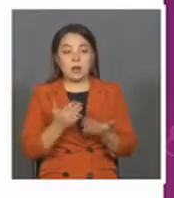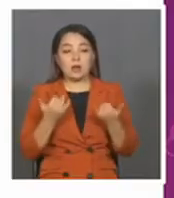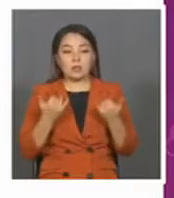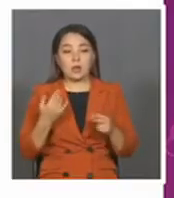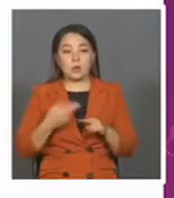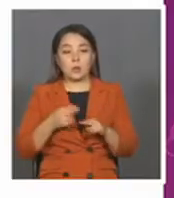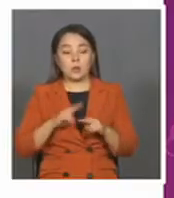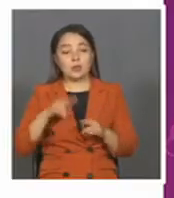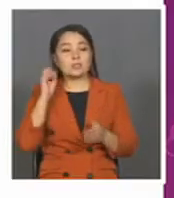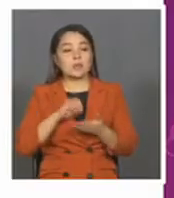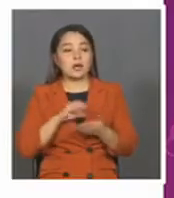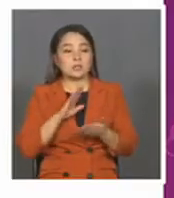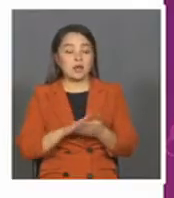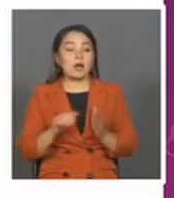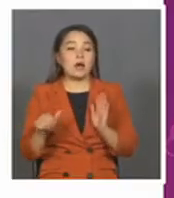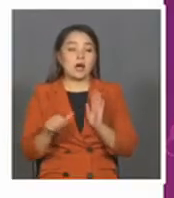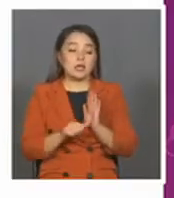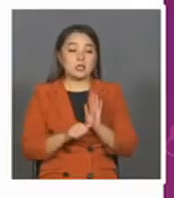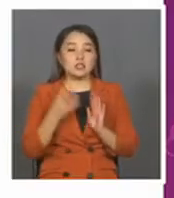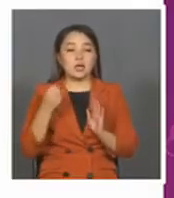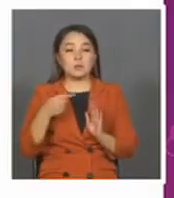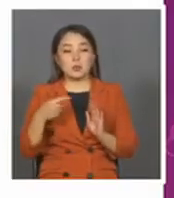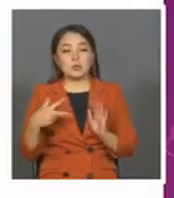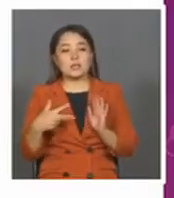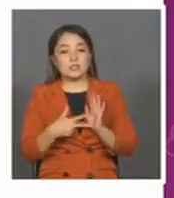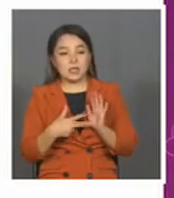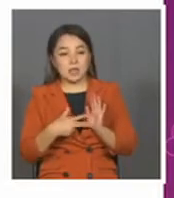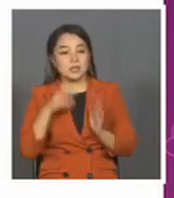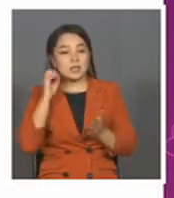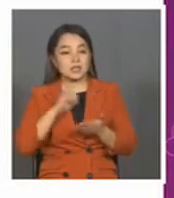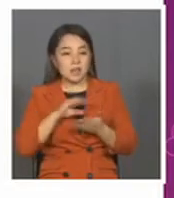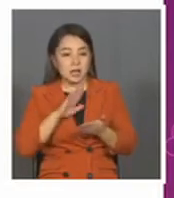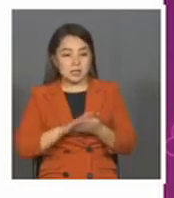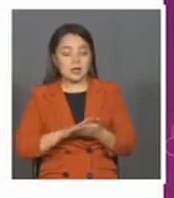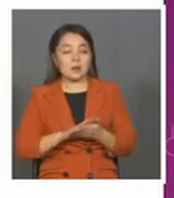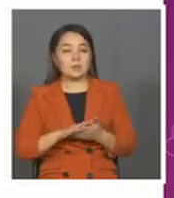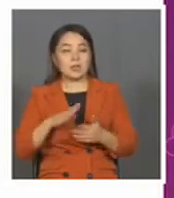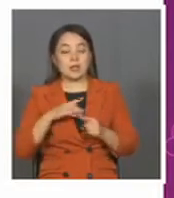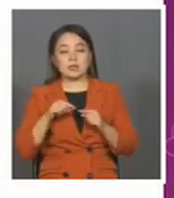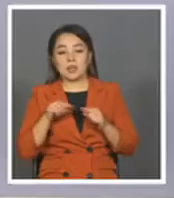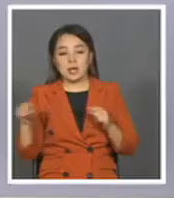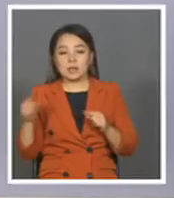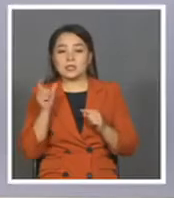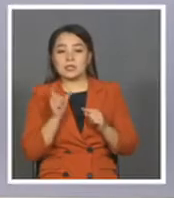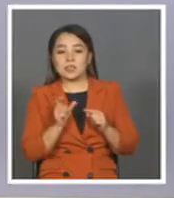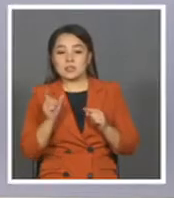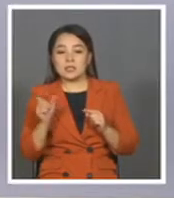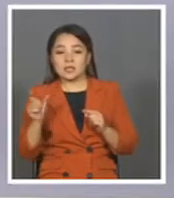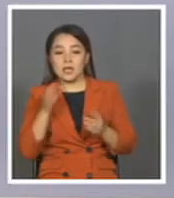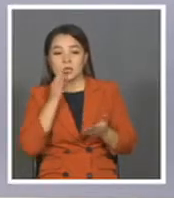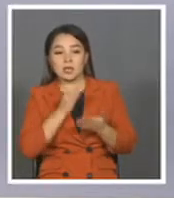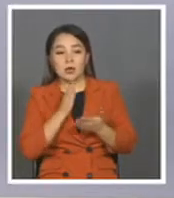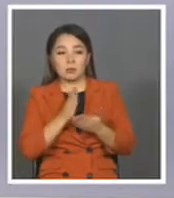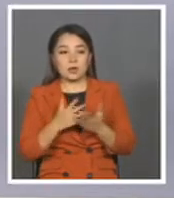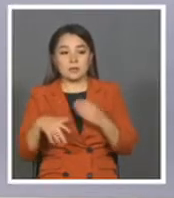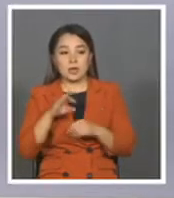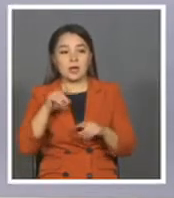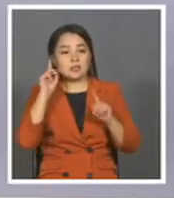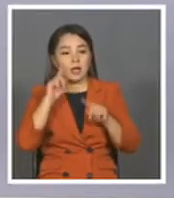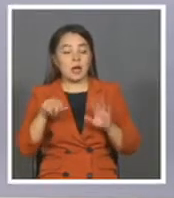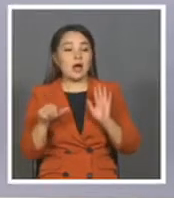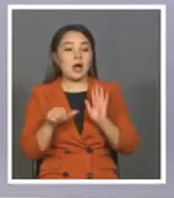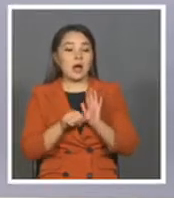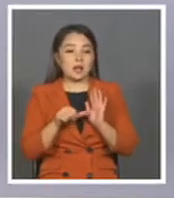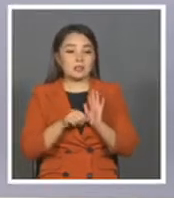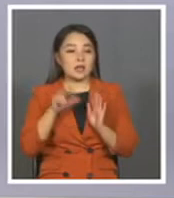осы сандарды 6 және минус 8 санын координаттық түзуде кескіндейік. Сіздер білетіндей, 6